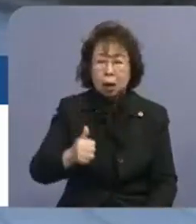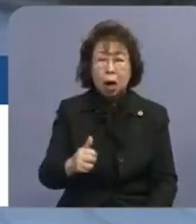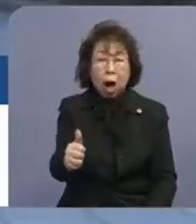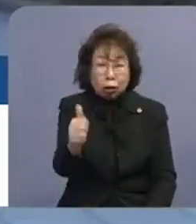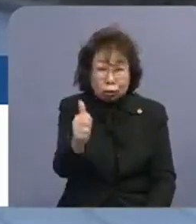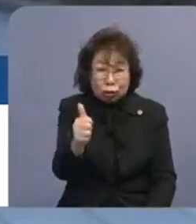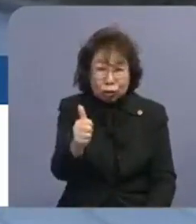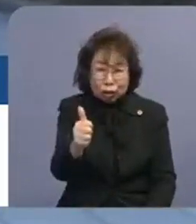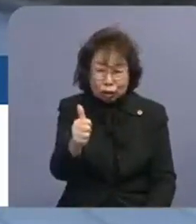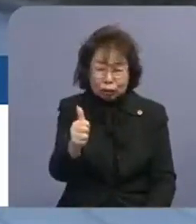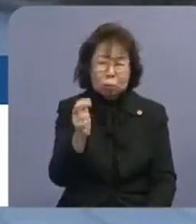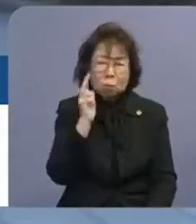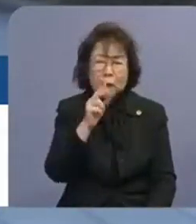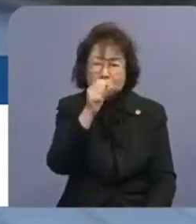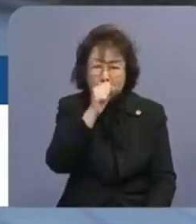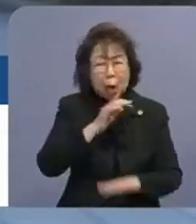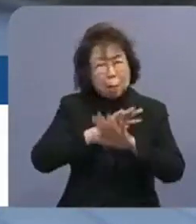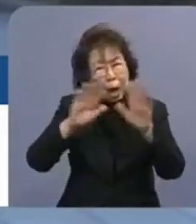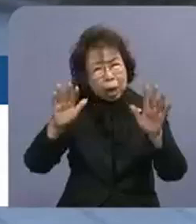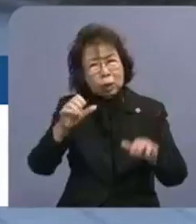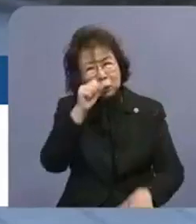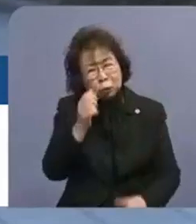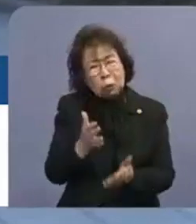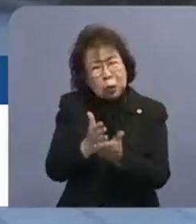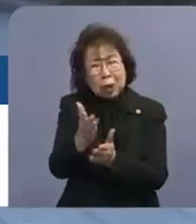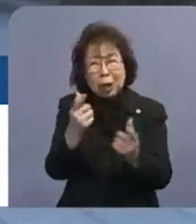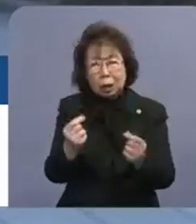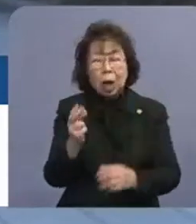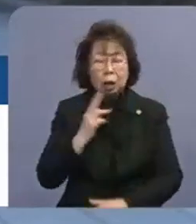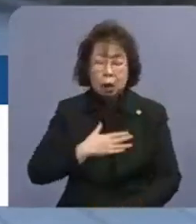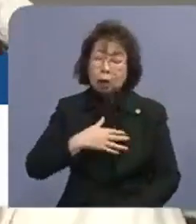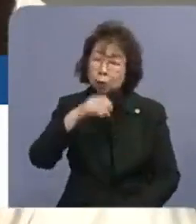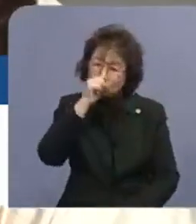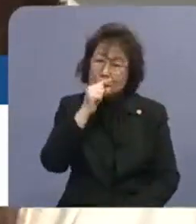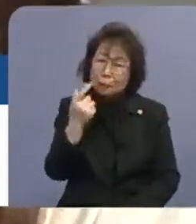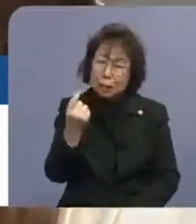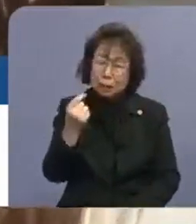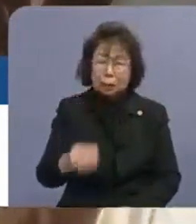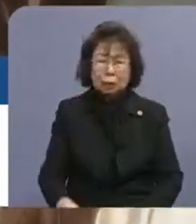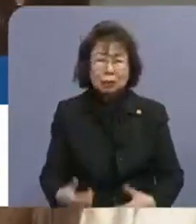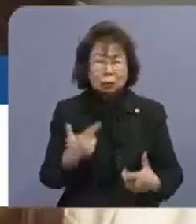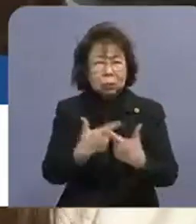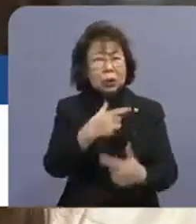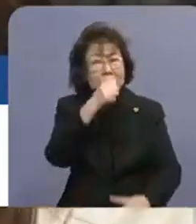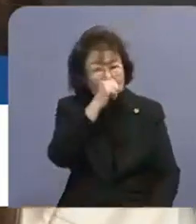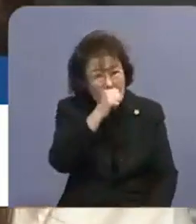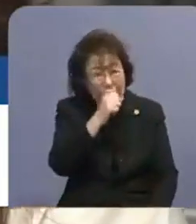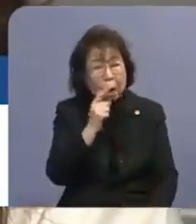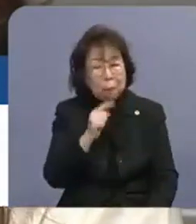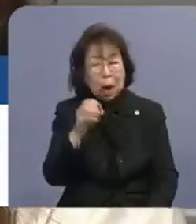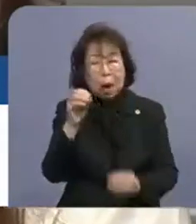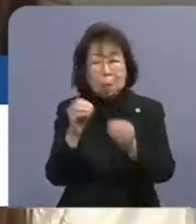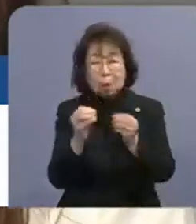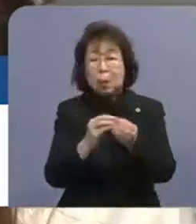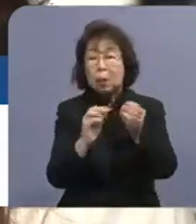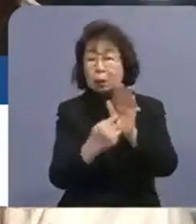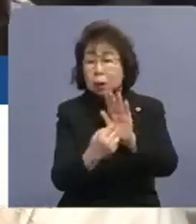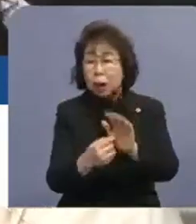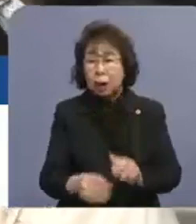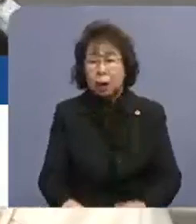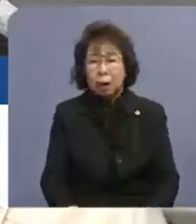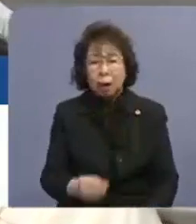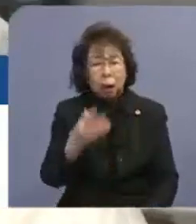굿이라는 이미지가 밝고 좋은 쪽의 이미지라서 저는 좋다고 생각합니다 부선이라서 좋다 그렇게 표시를 해놨던데